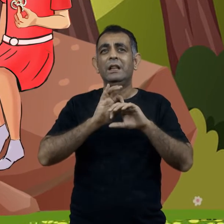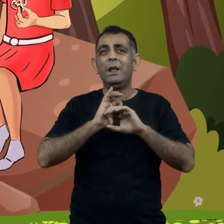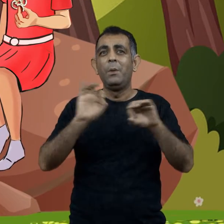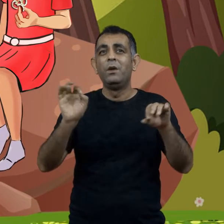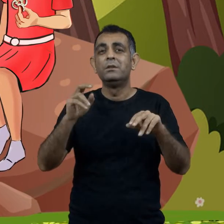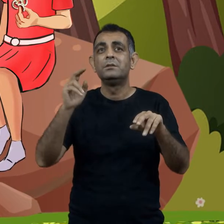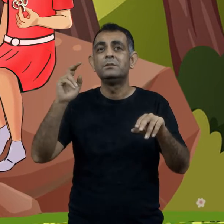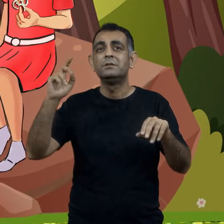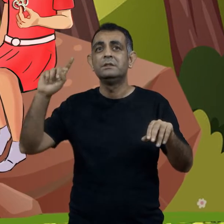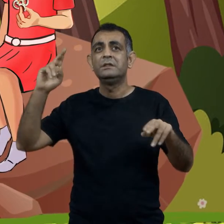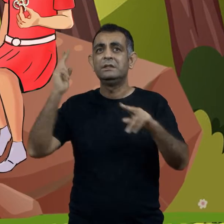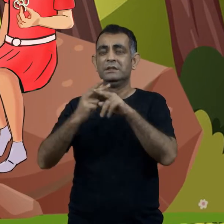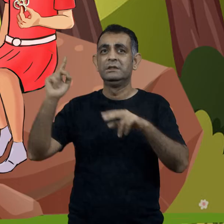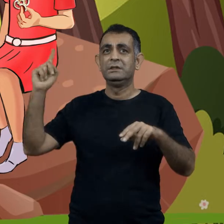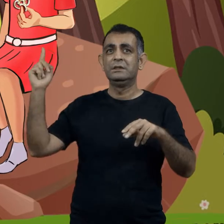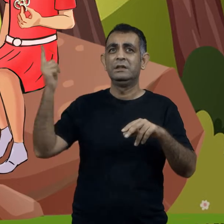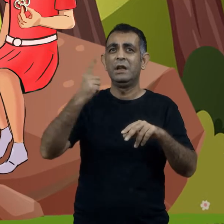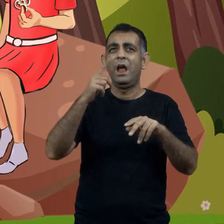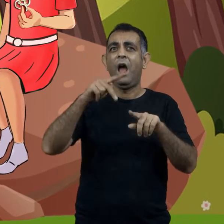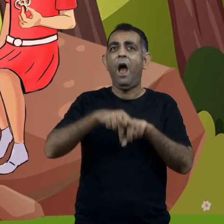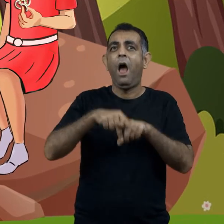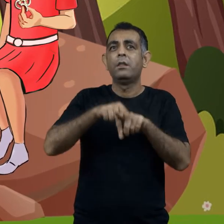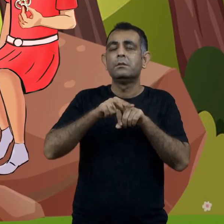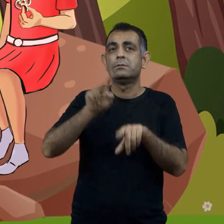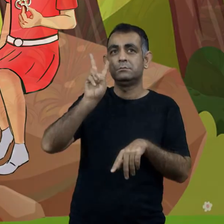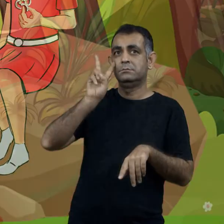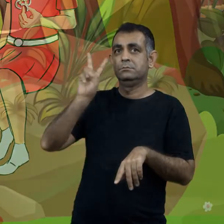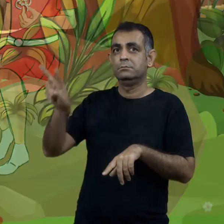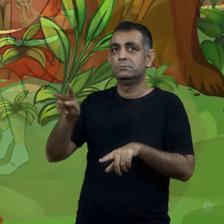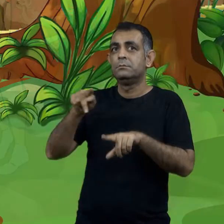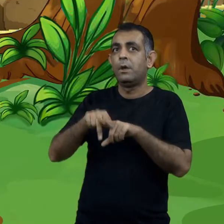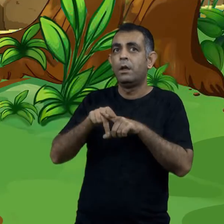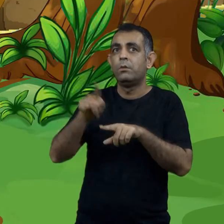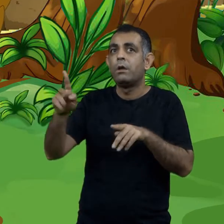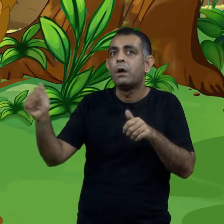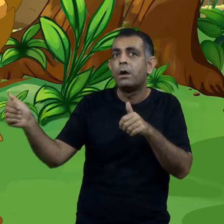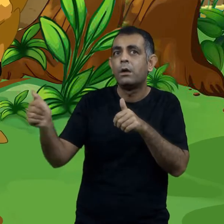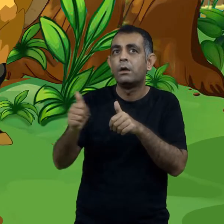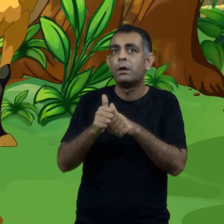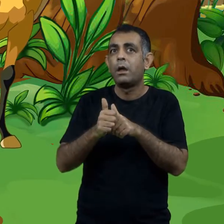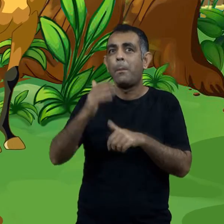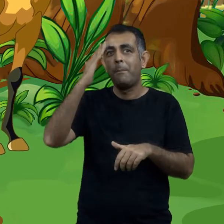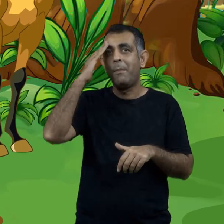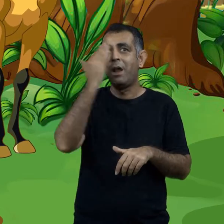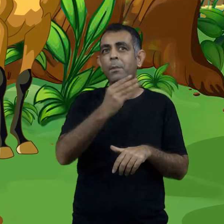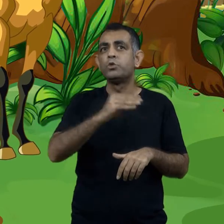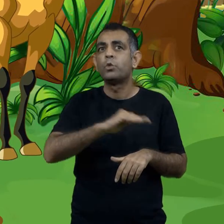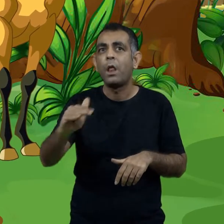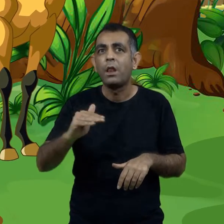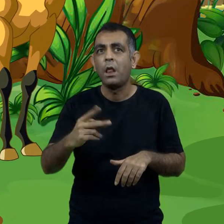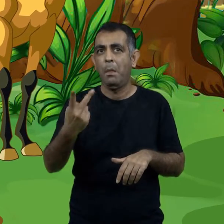oturdu. Tam o anda hızla kendilerine doğru gelen bir at gördüler. At onlara